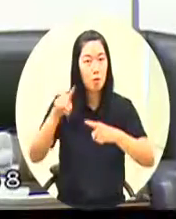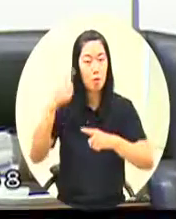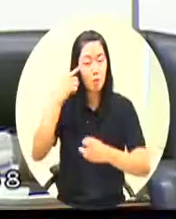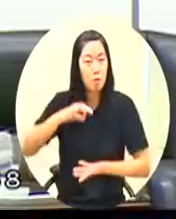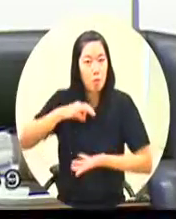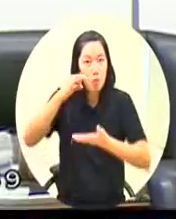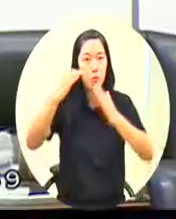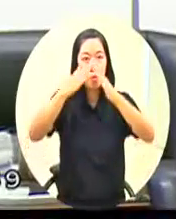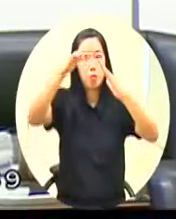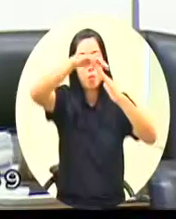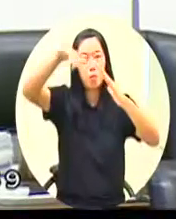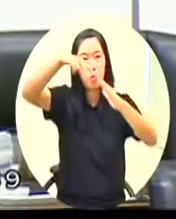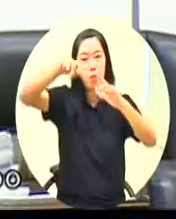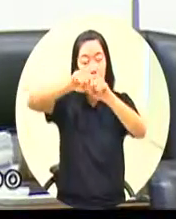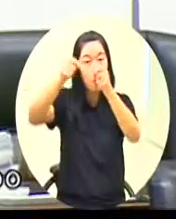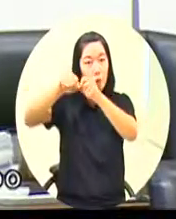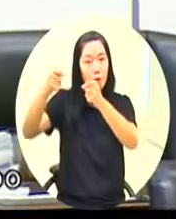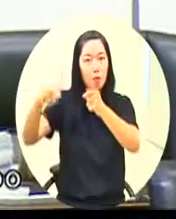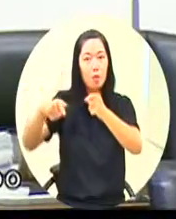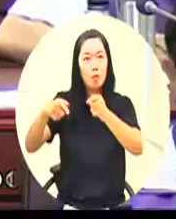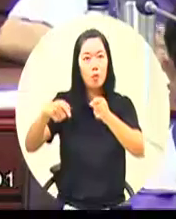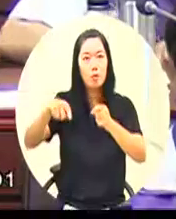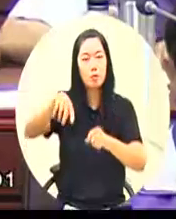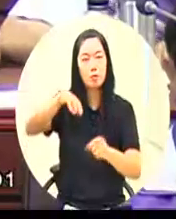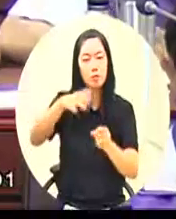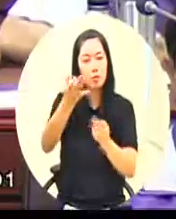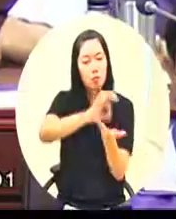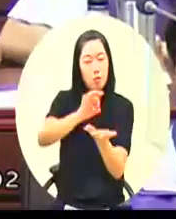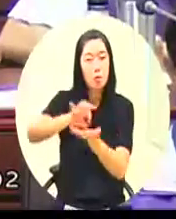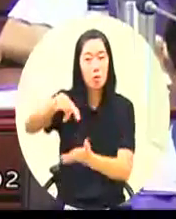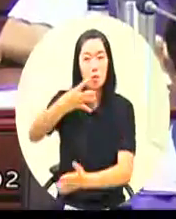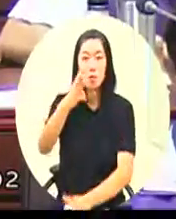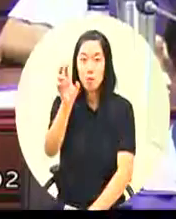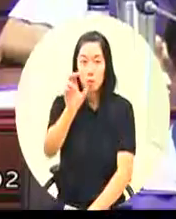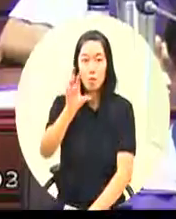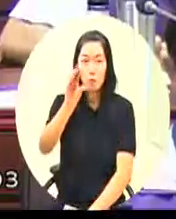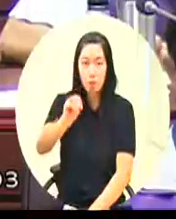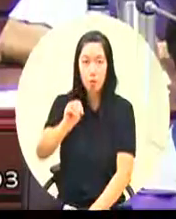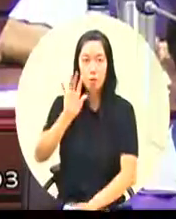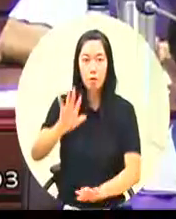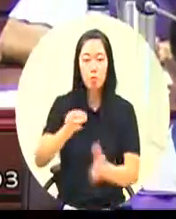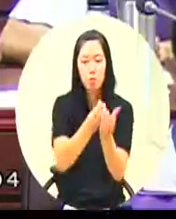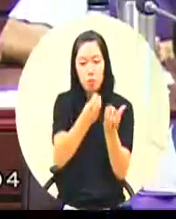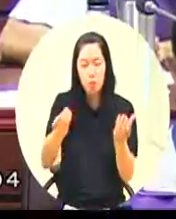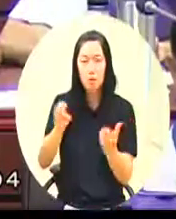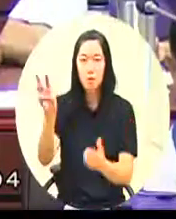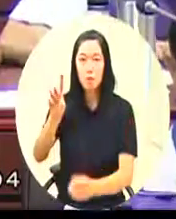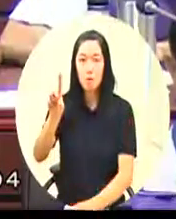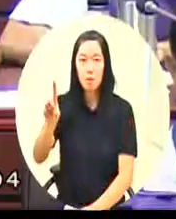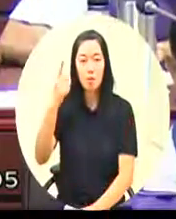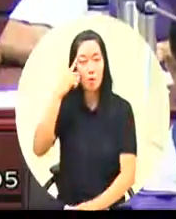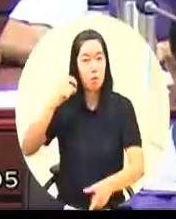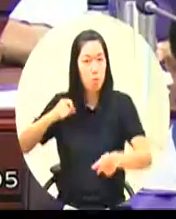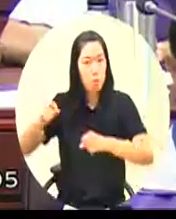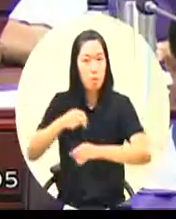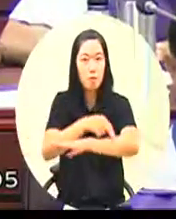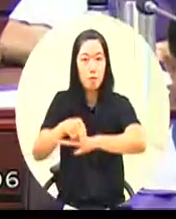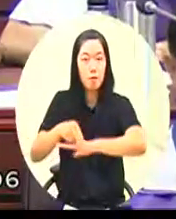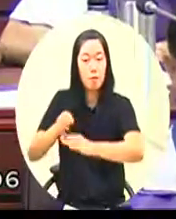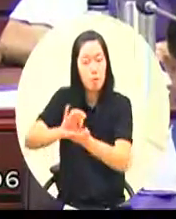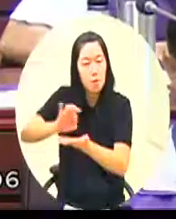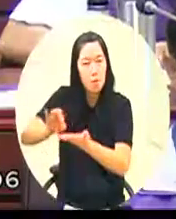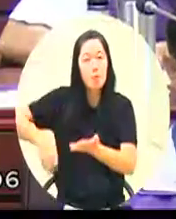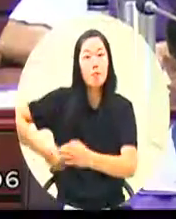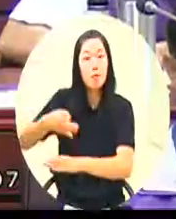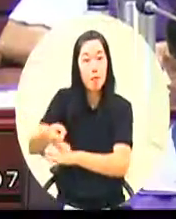顶的那修复、 活动中心屋顶 对，有470万。那我们现在是先给他31万的那个规划设计费， 好吧？